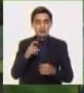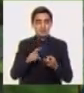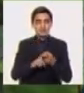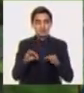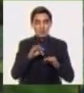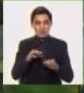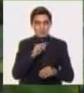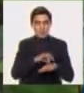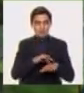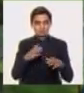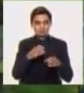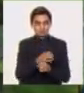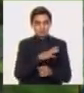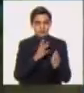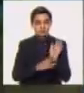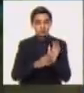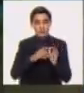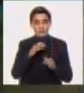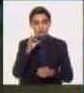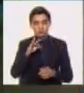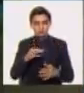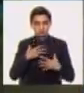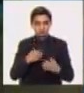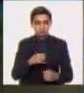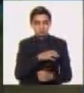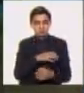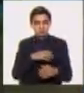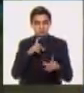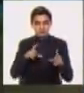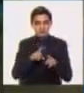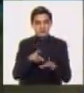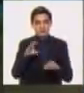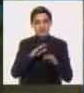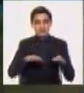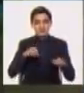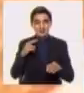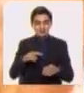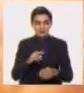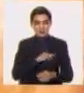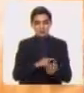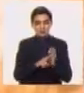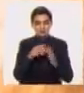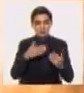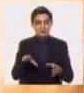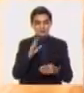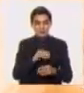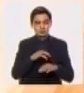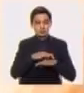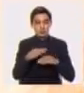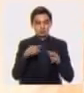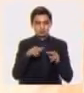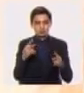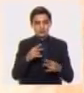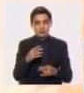азайып, науқастардың 90% емделіп шыққан Петропавлда барлық балабақшалар жұмыс істей бастады. Тек санитарлық ережелер қатаң сақталуы тиіс. Яғни ең